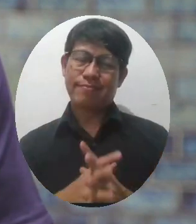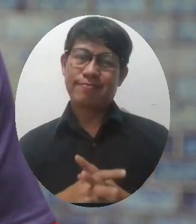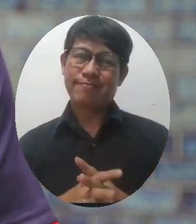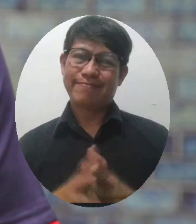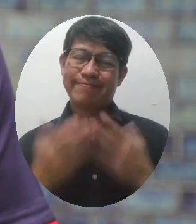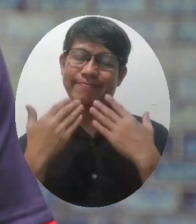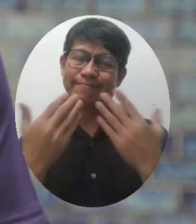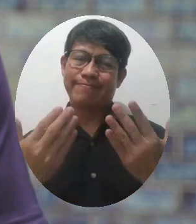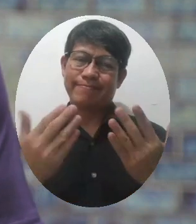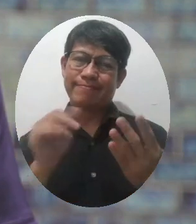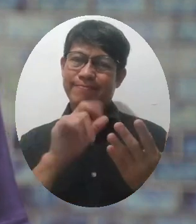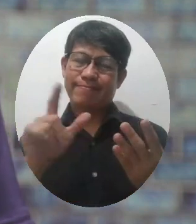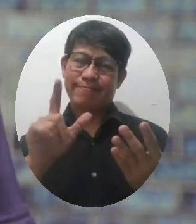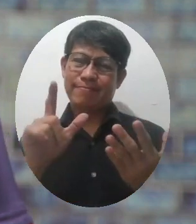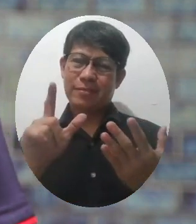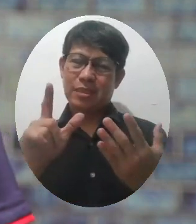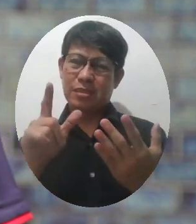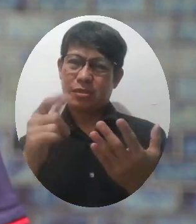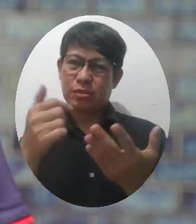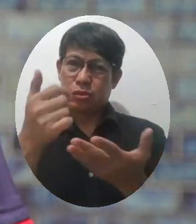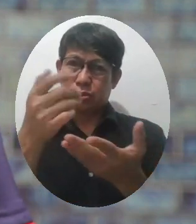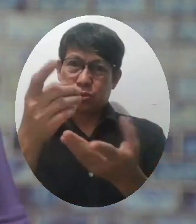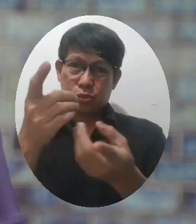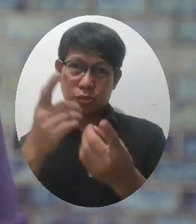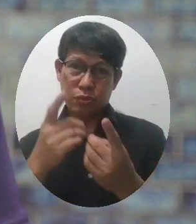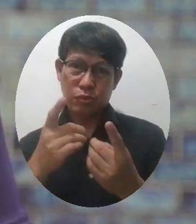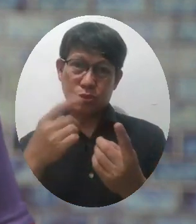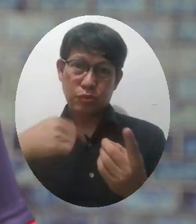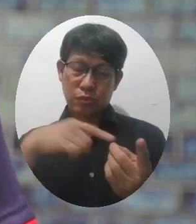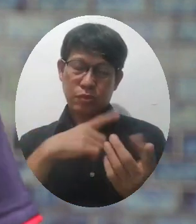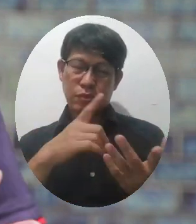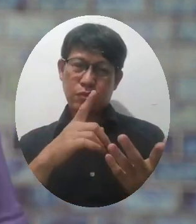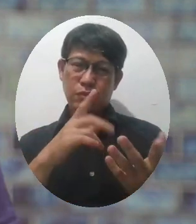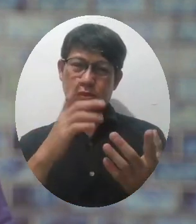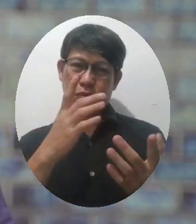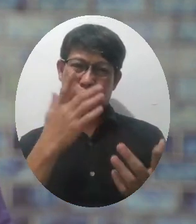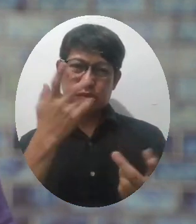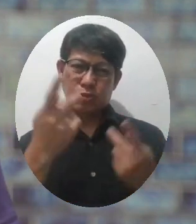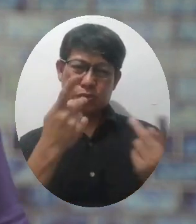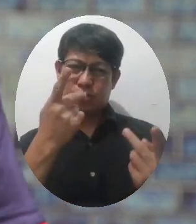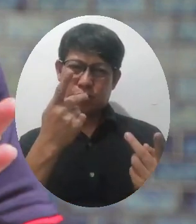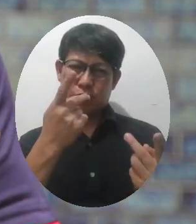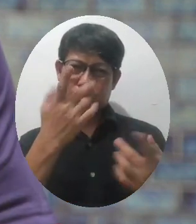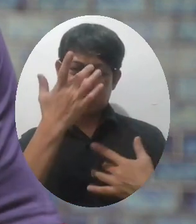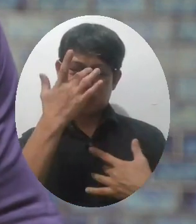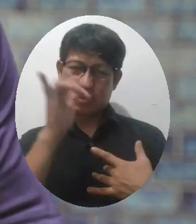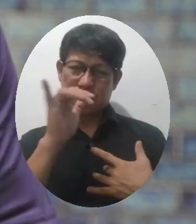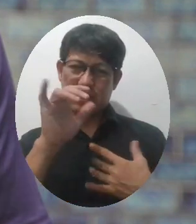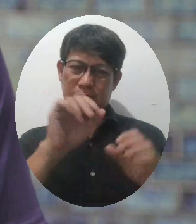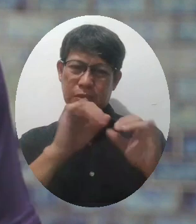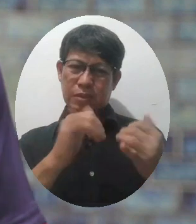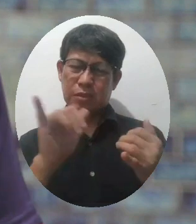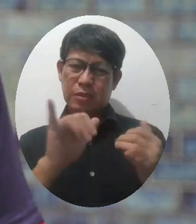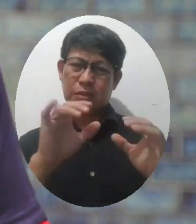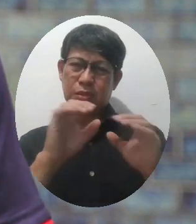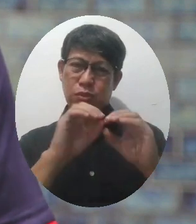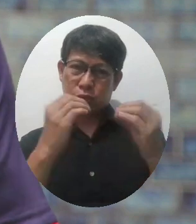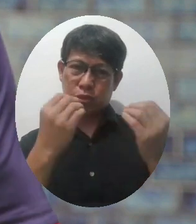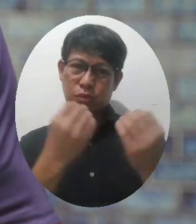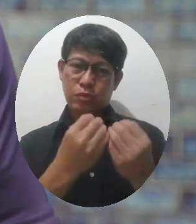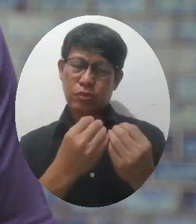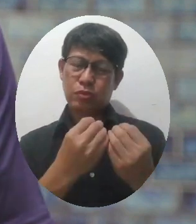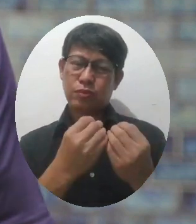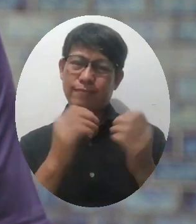lahat. Nagpapasalamat tayo sa lahat ng mga nagbibigay ng donasyon sa ating mga pasyente at sa lahat ng mga ahensya